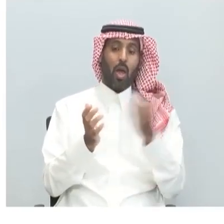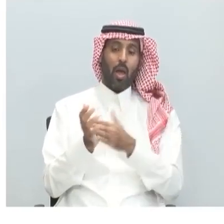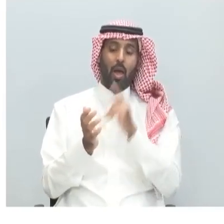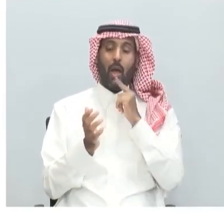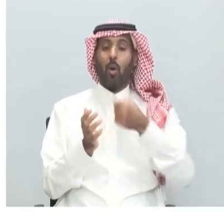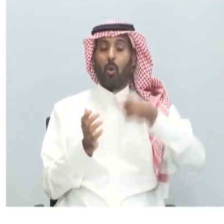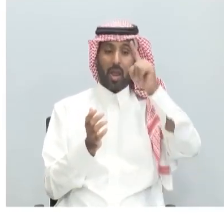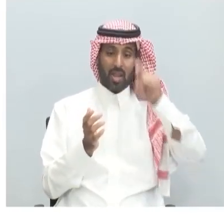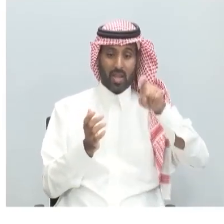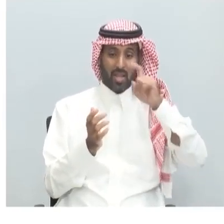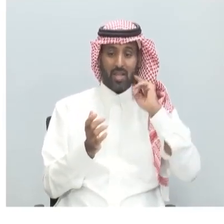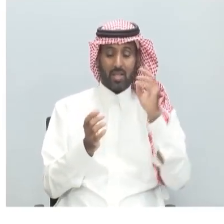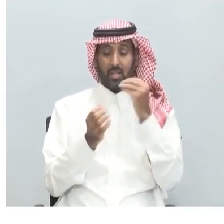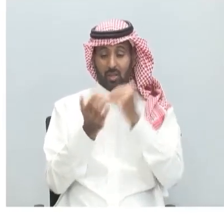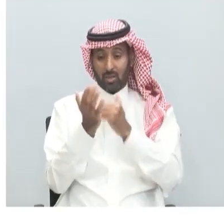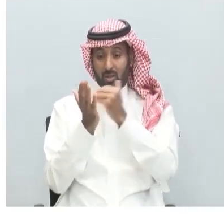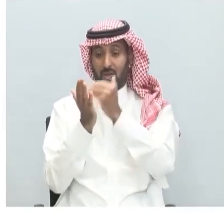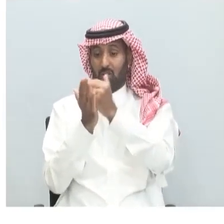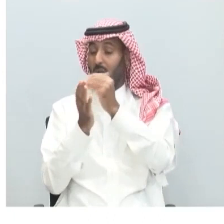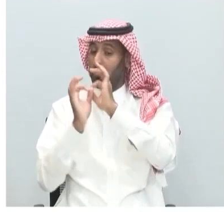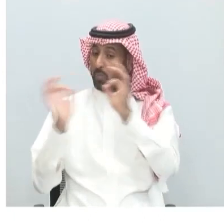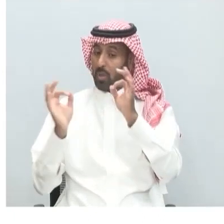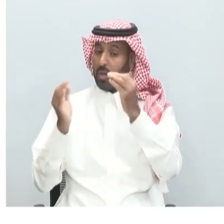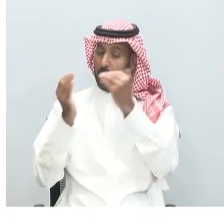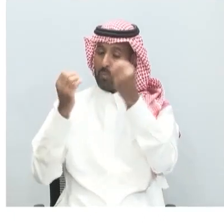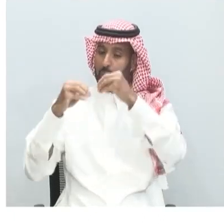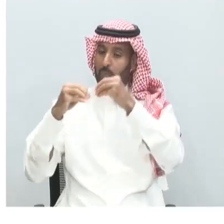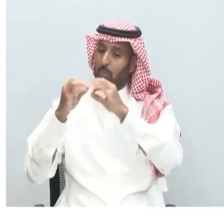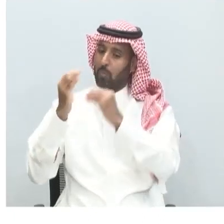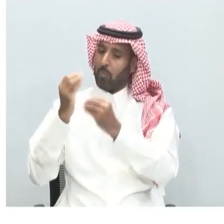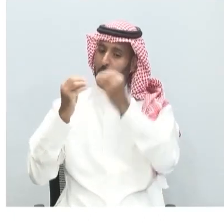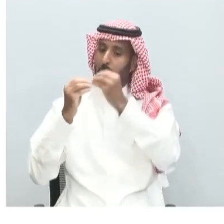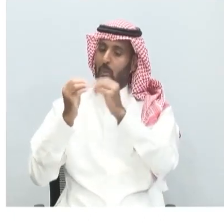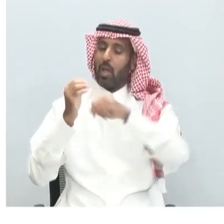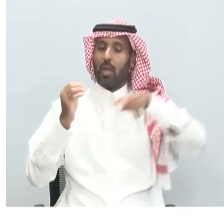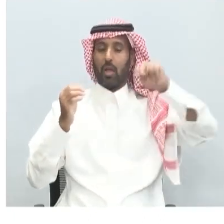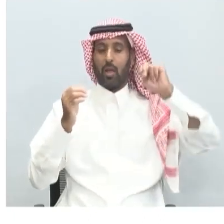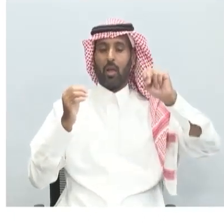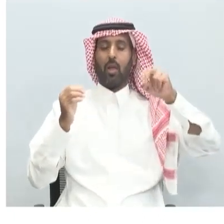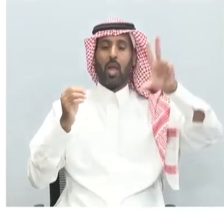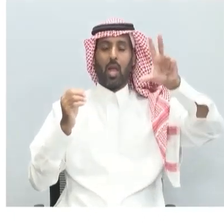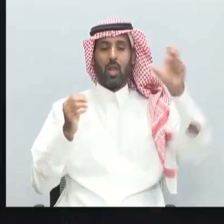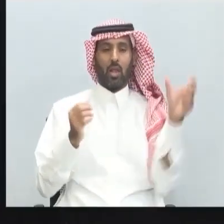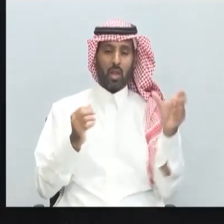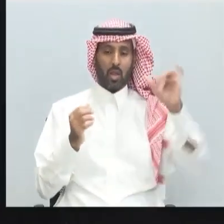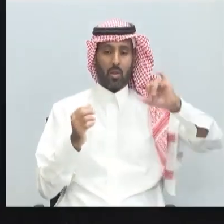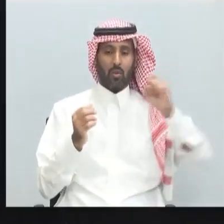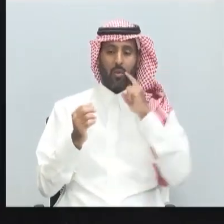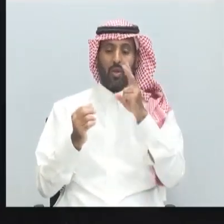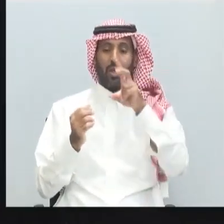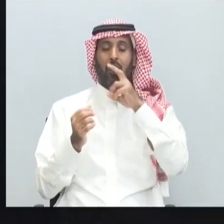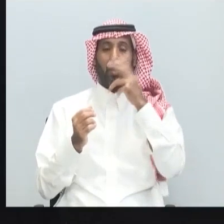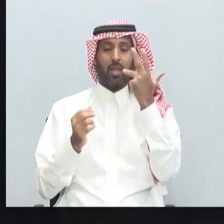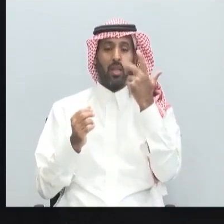والاكس فنلاحظ ان المستويات هنا كلها ممتلئه طبعا النيون يقع في المجموعه 18 وهو من